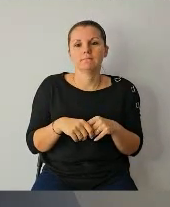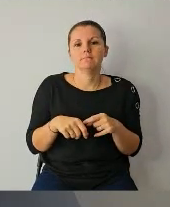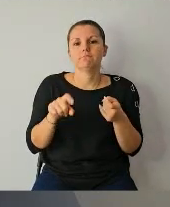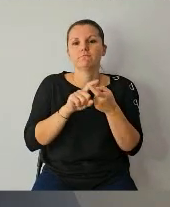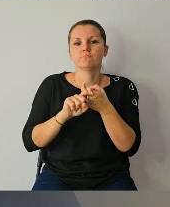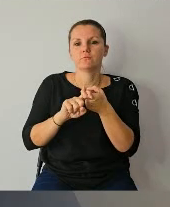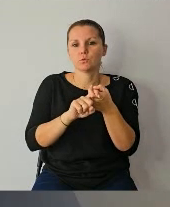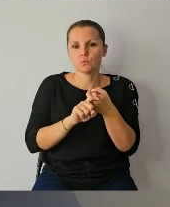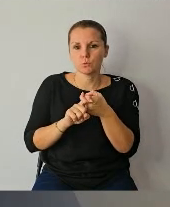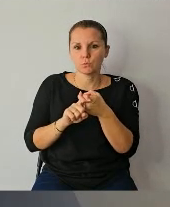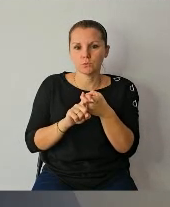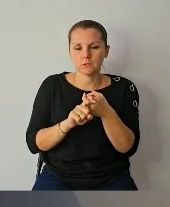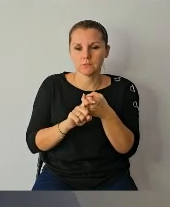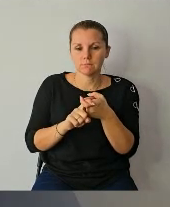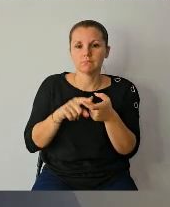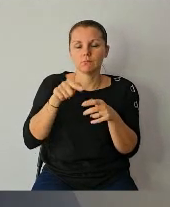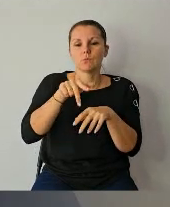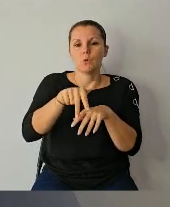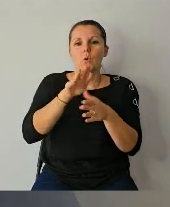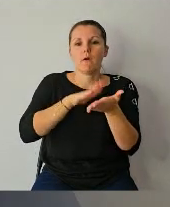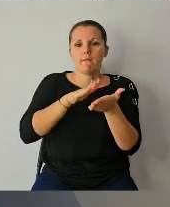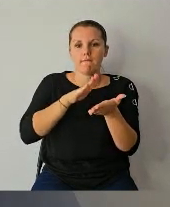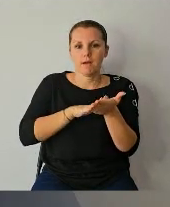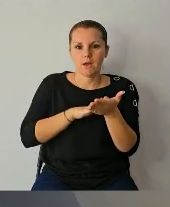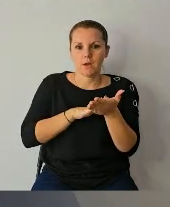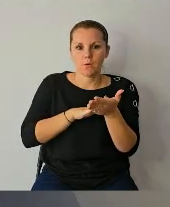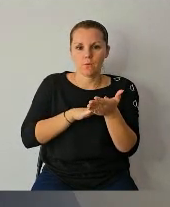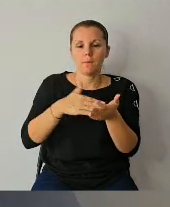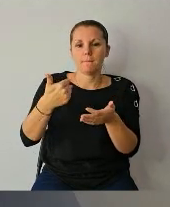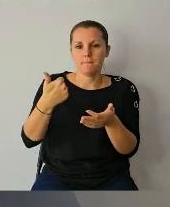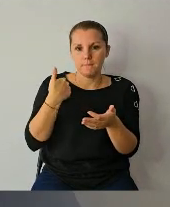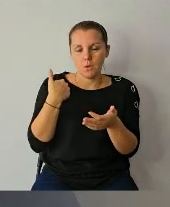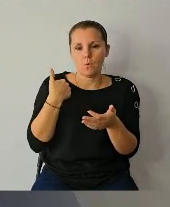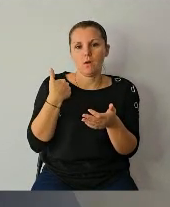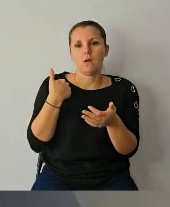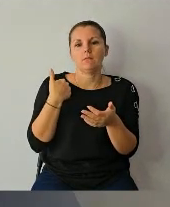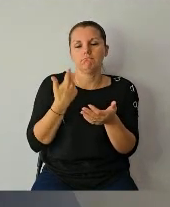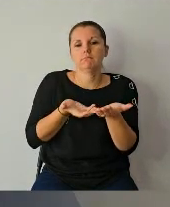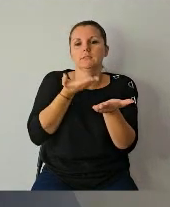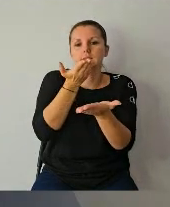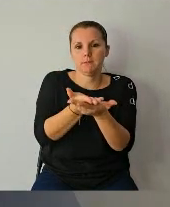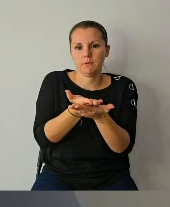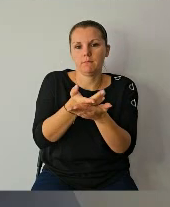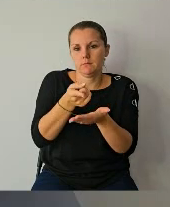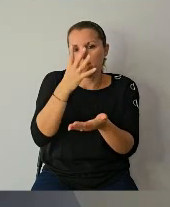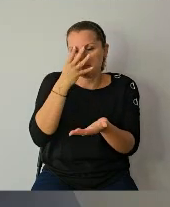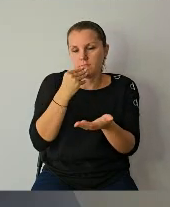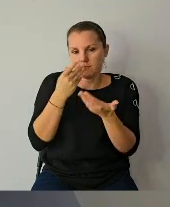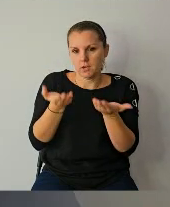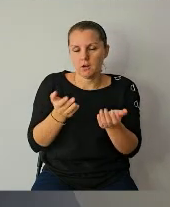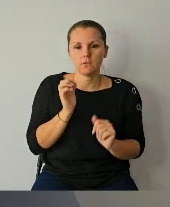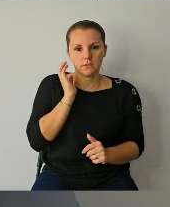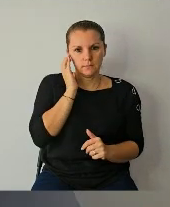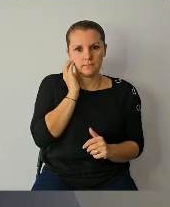tym ta uchwała została państwu ostatecznie zaproponowana w tym brzmieniu.